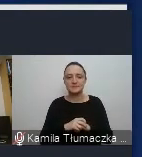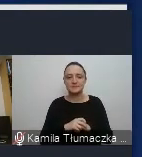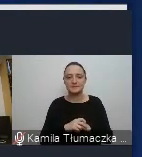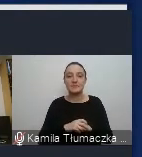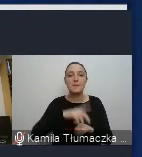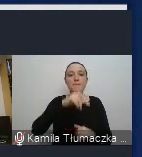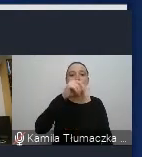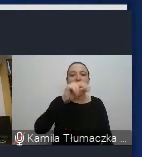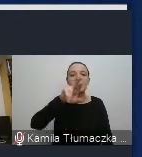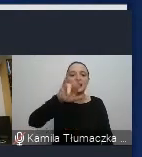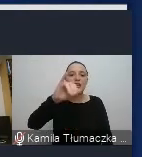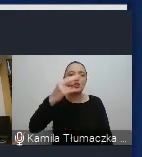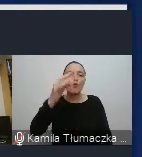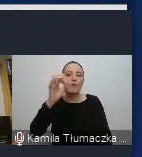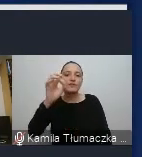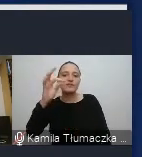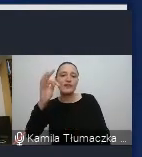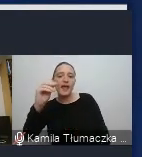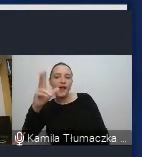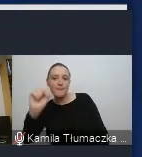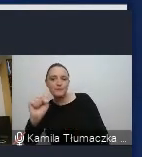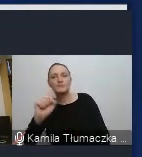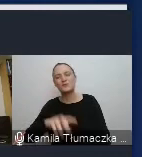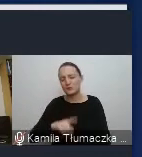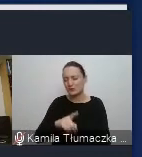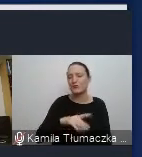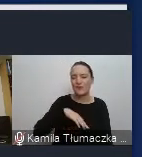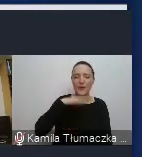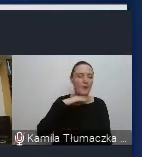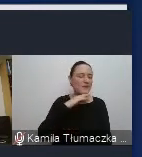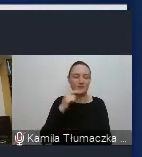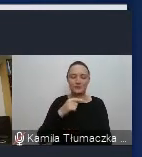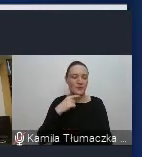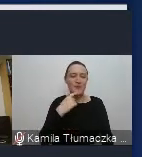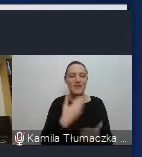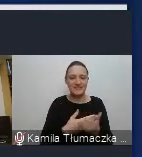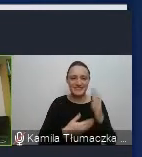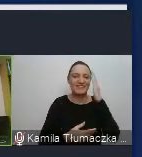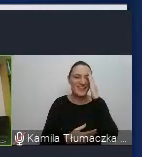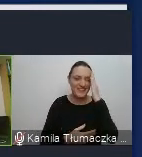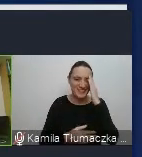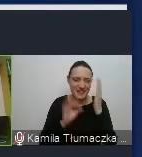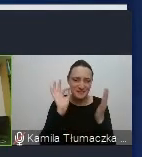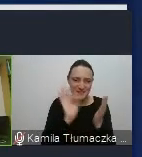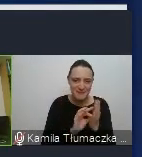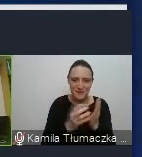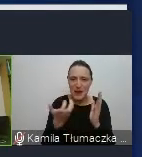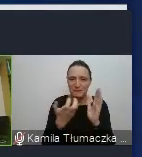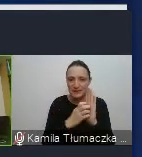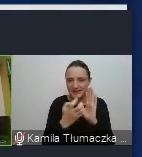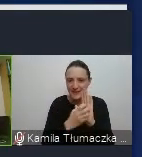Pintoteka. Myślę, że logopedom nie trzeba specjalnie polecać tutaj tej